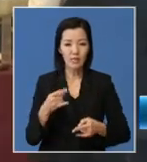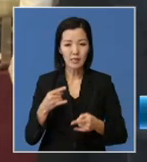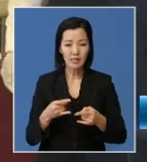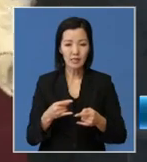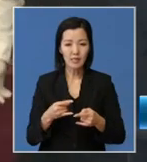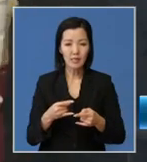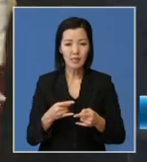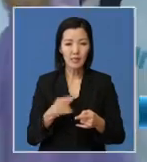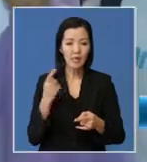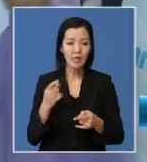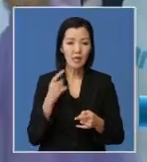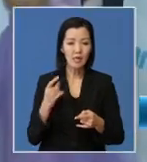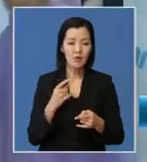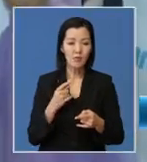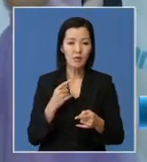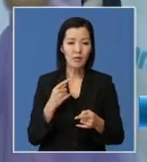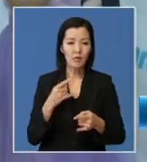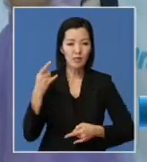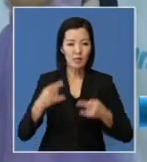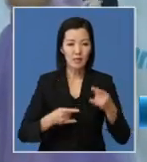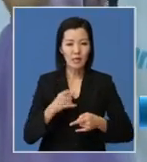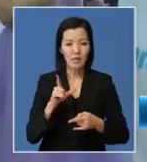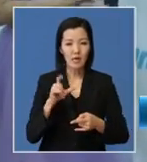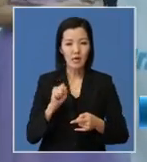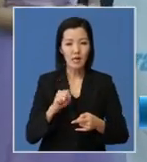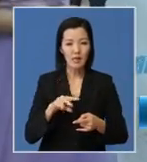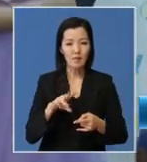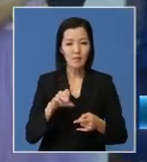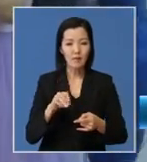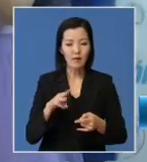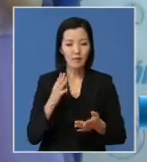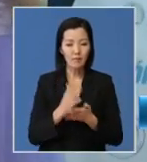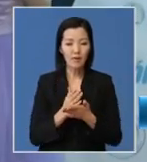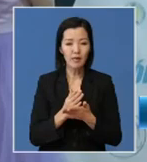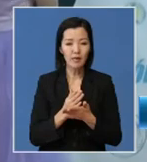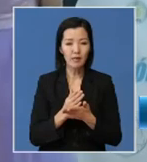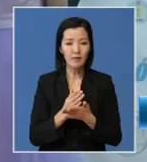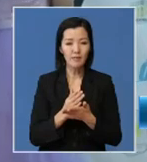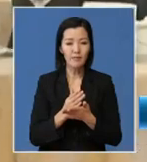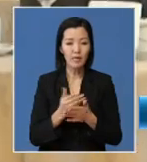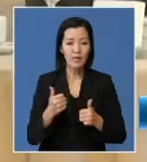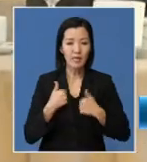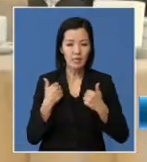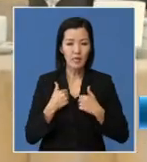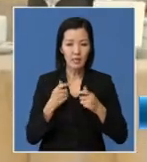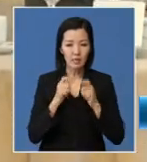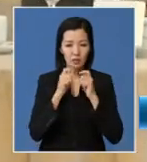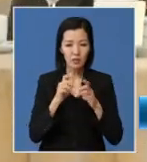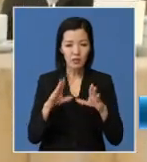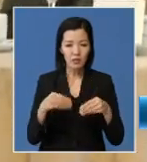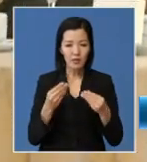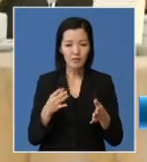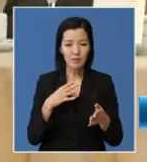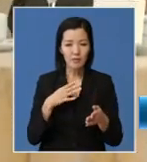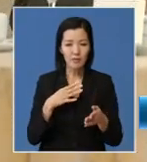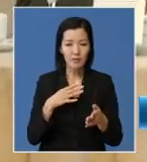экономика хабарының жүргізушісі Алмат Хамид те бар. Үздіктер қатарынан табылған әріптесімізге ынталандыру сыйлығы табысталды. Ал